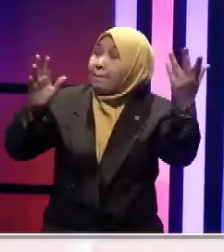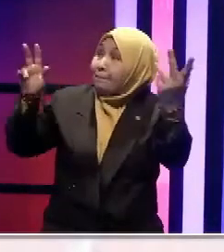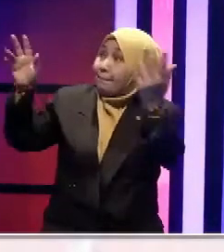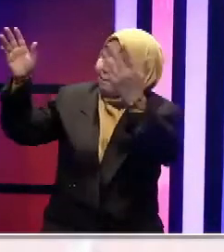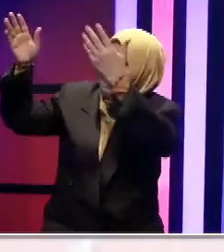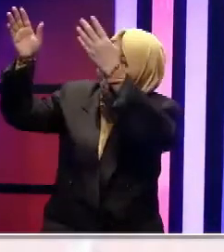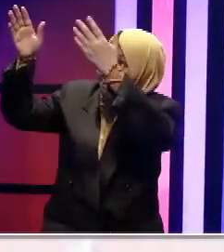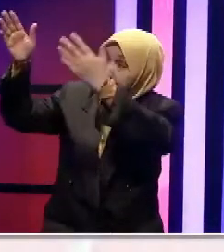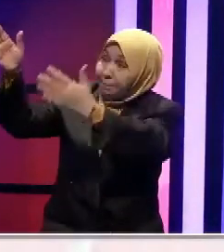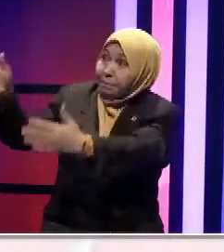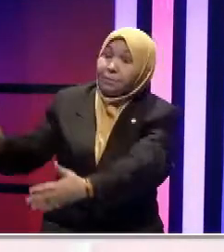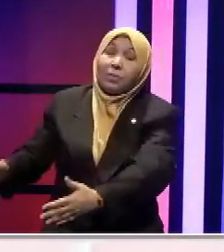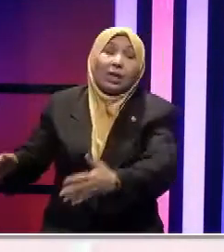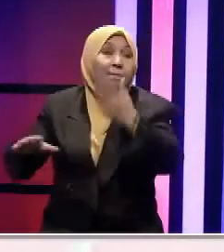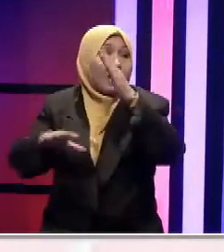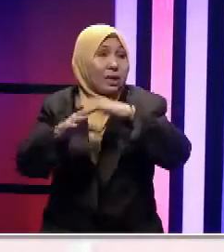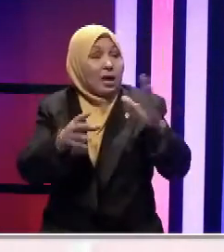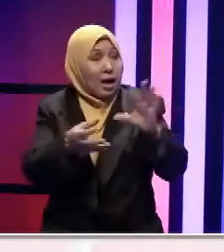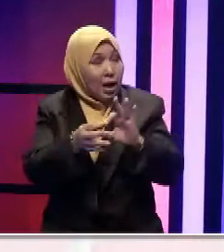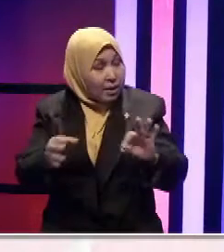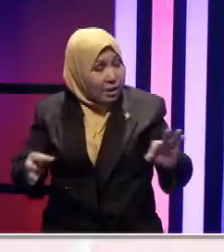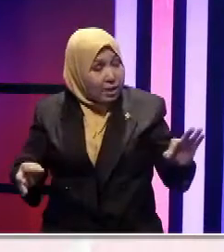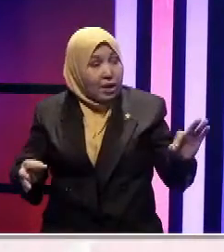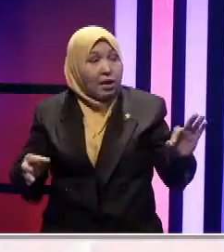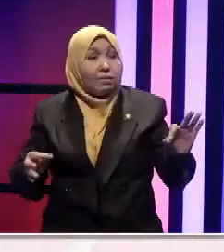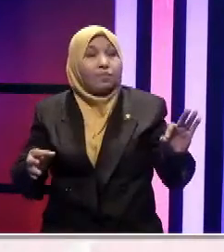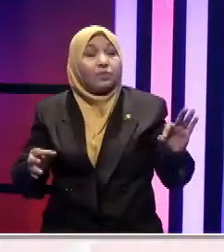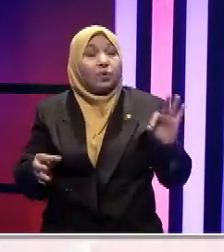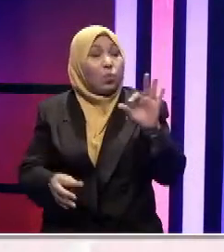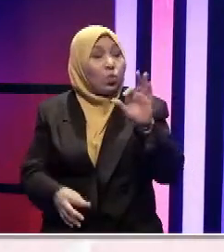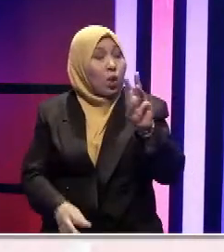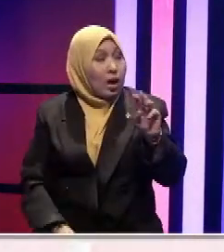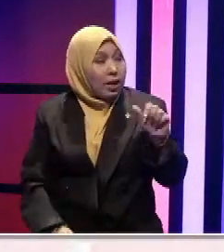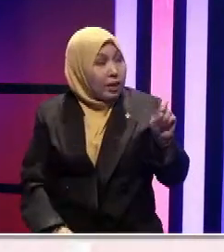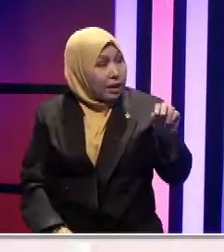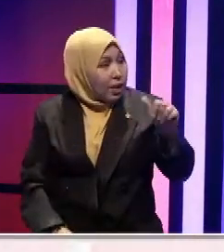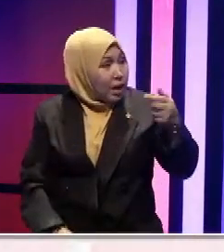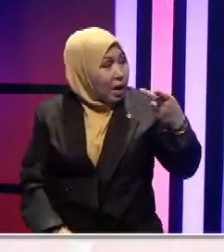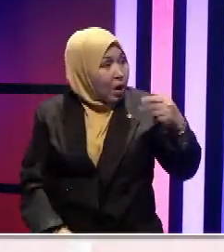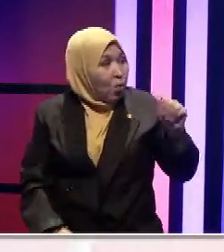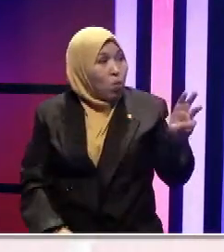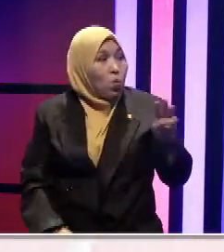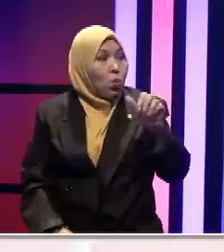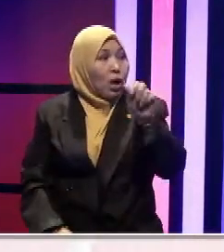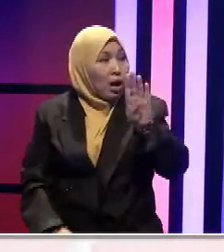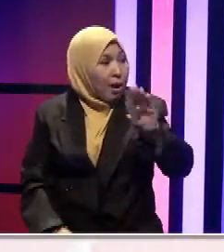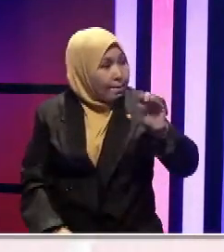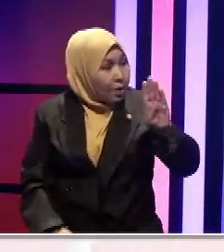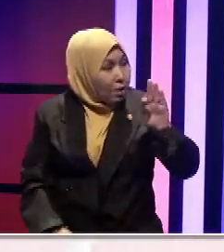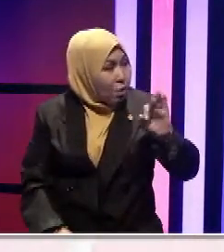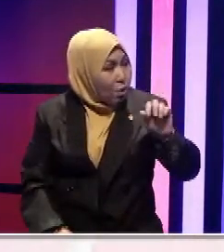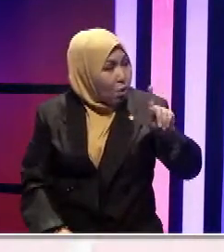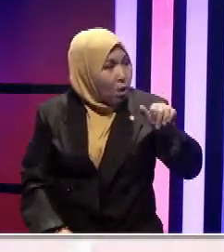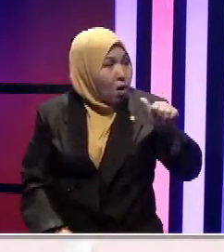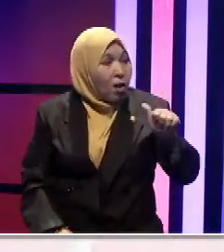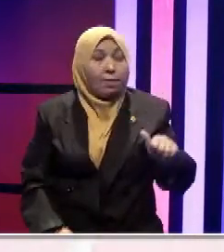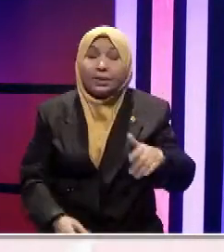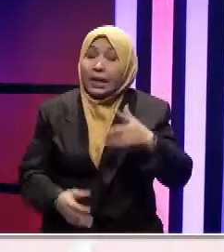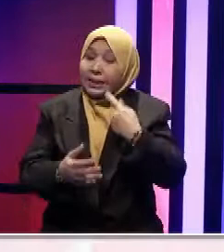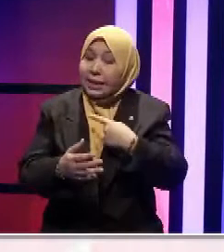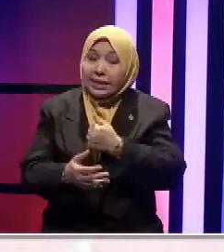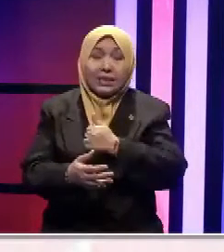kita pada ayat yang wanna Ohio ABK Aya 43 Silo zahirkan